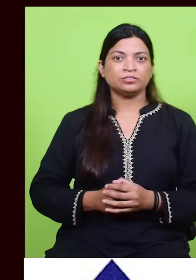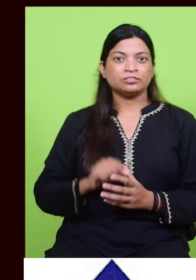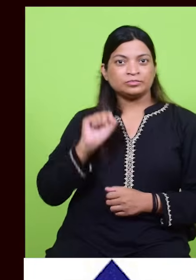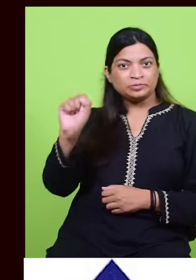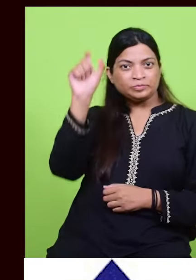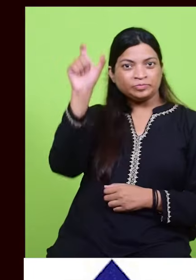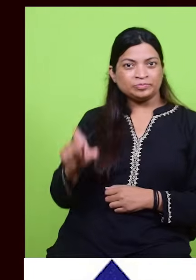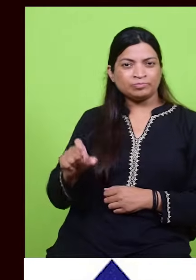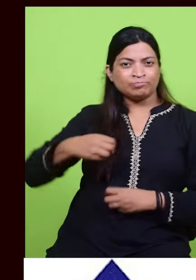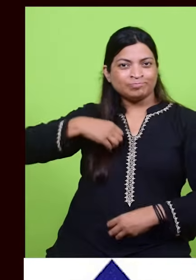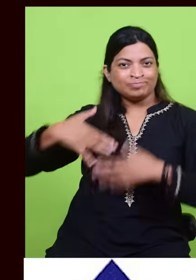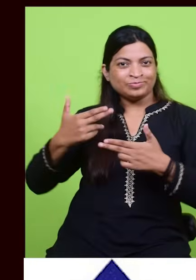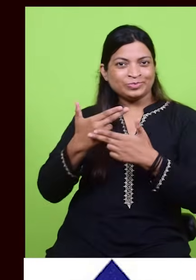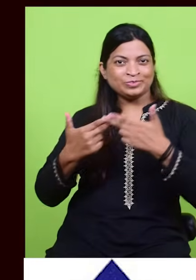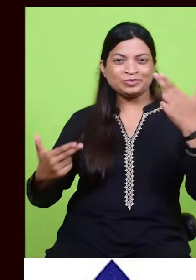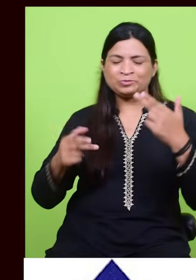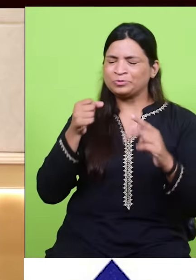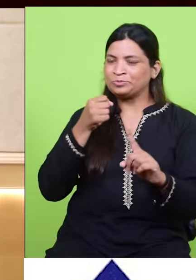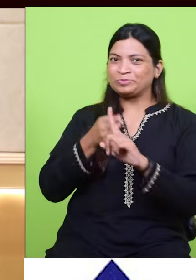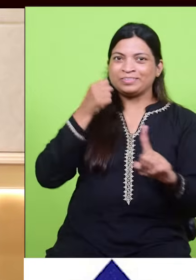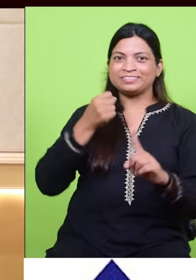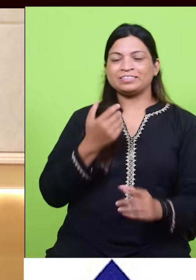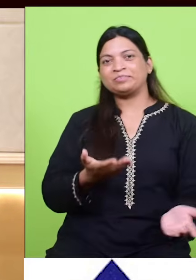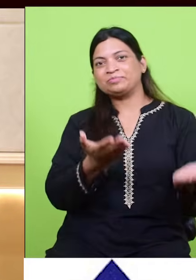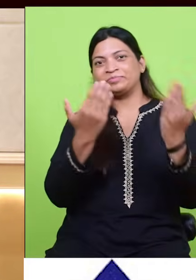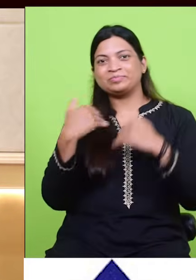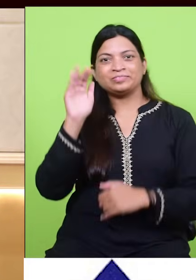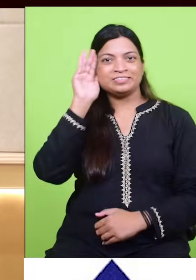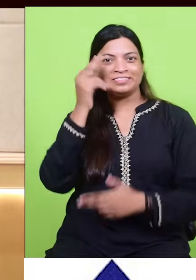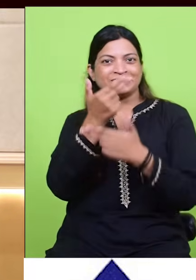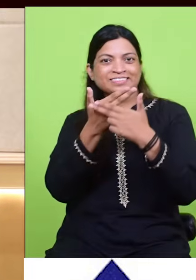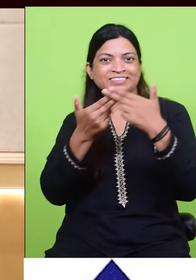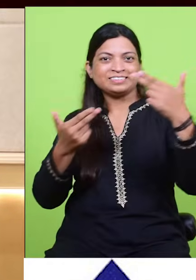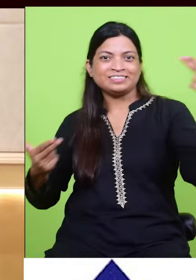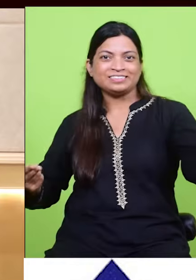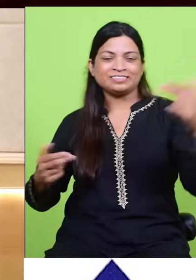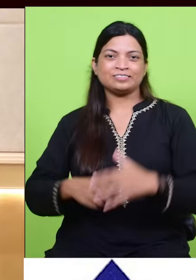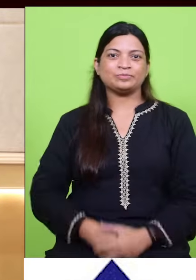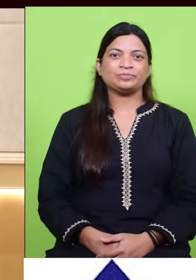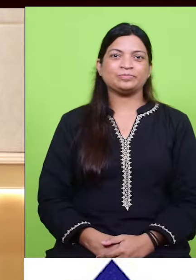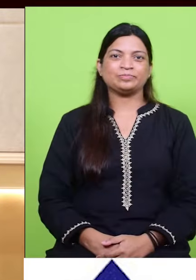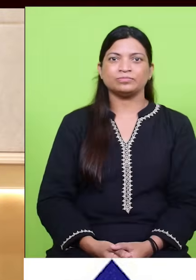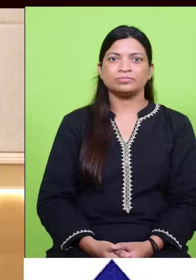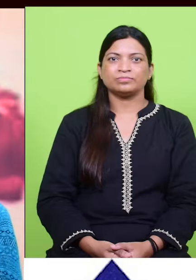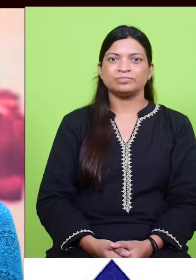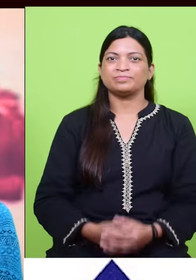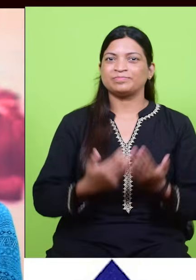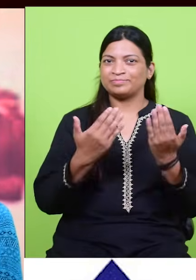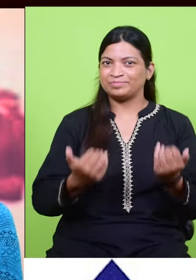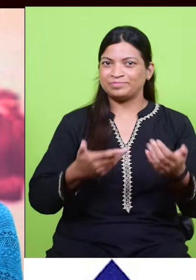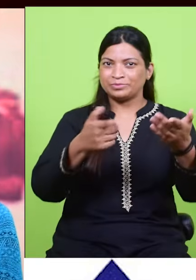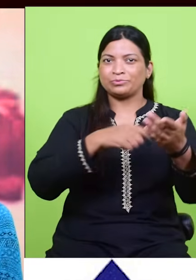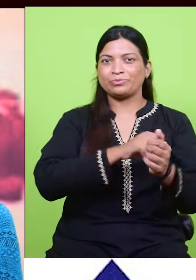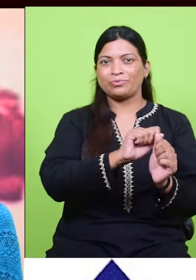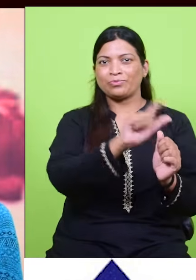उनके संघर्ष की कहानी बहुत ही प्रेरक है, तो आइए सुनते हैं उनकी प्रेरणादायक कहानी।